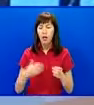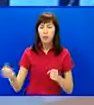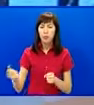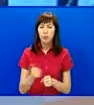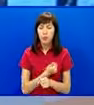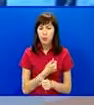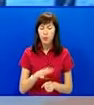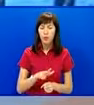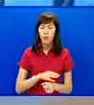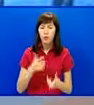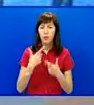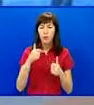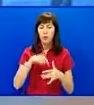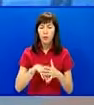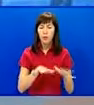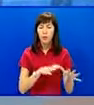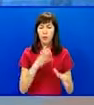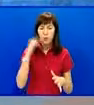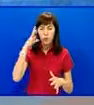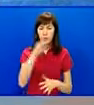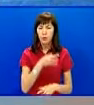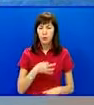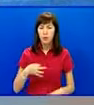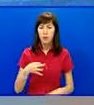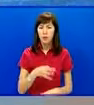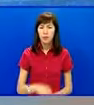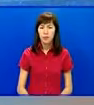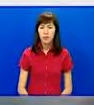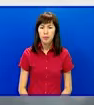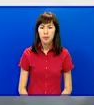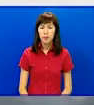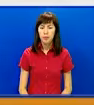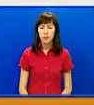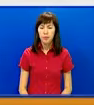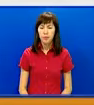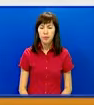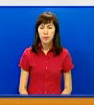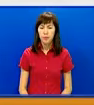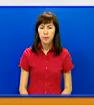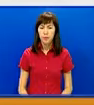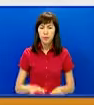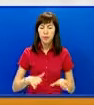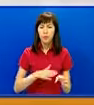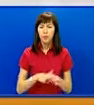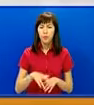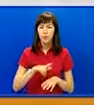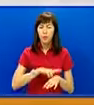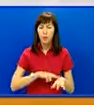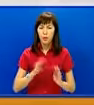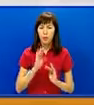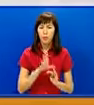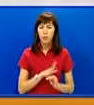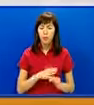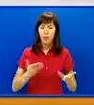сообщает пресс-служба Департамента внутренних дел Южно-Казахстанской области. По прибытию на место происшествия полицейские